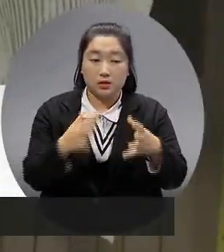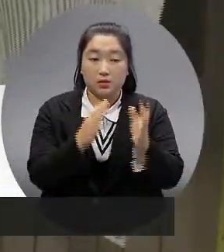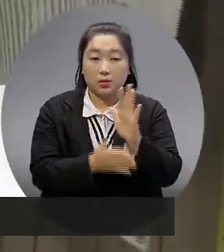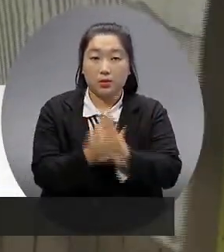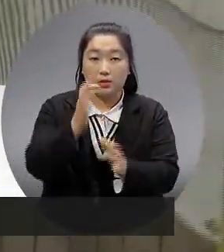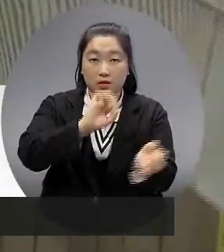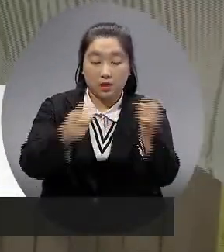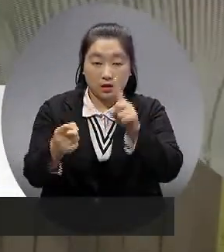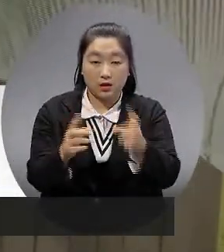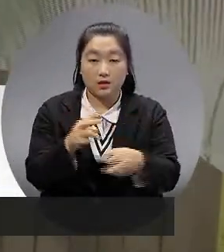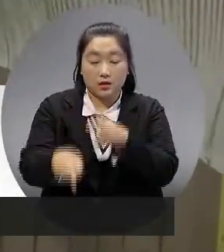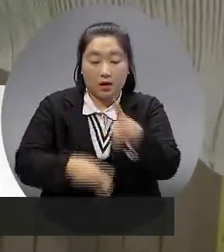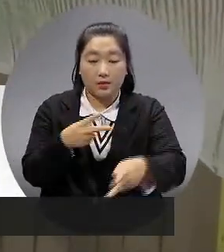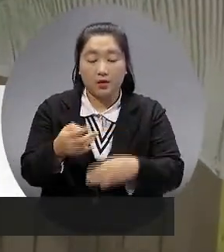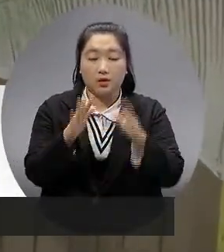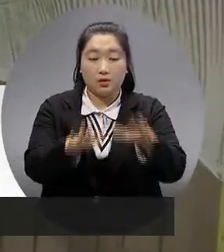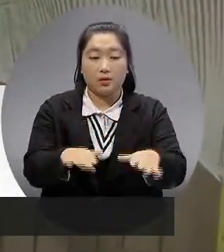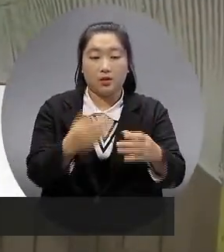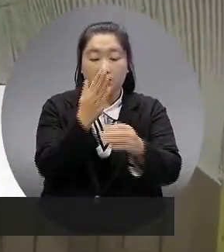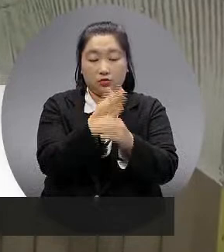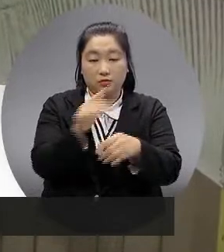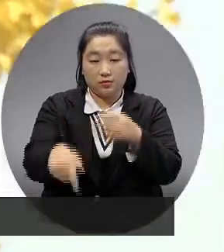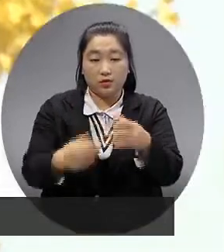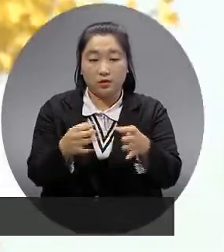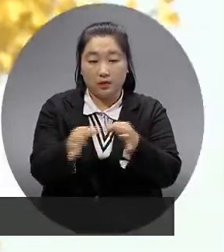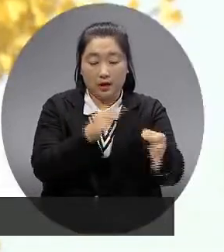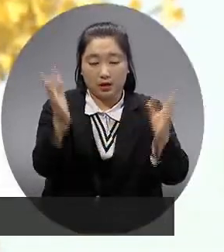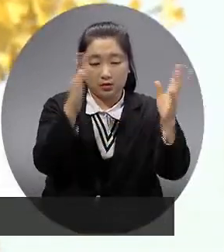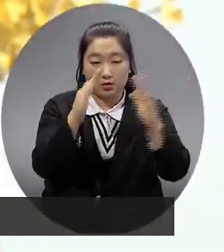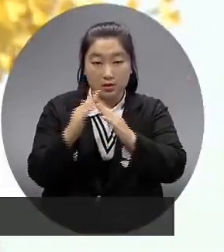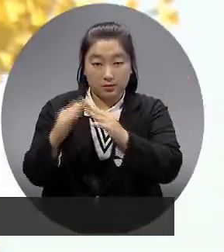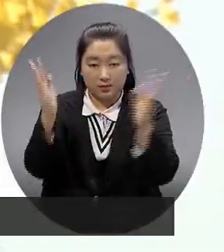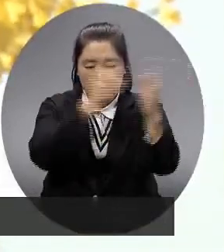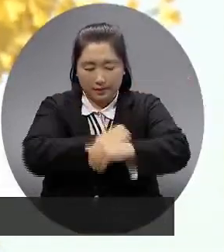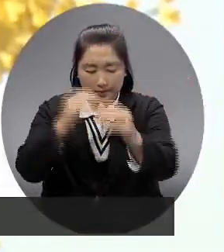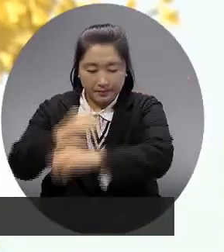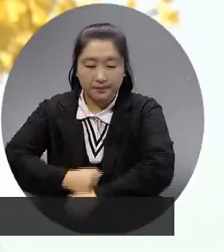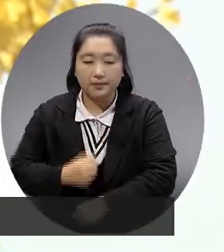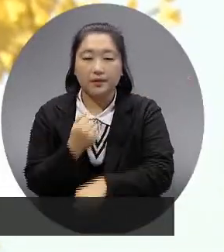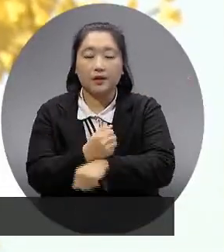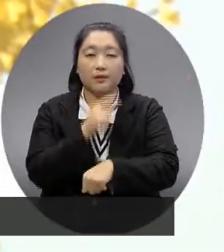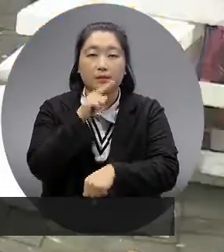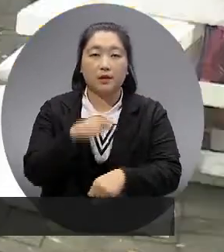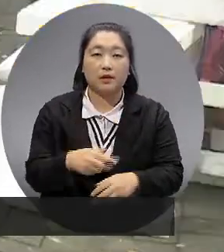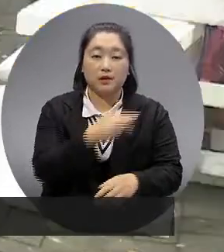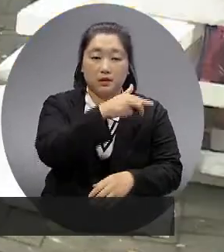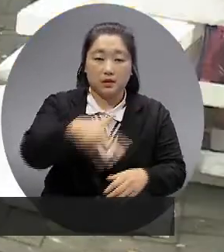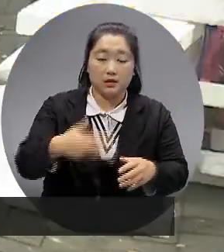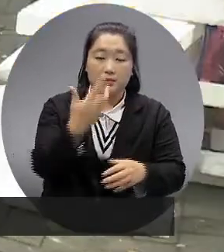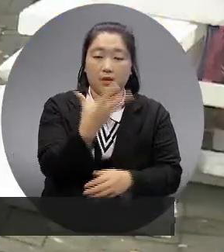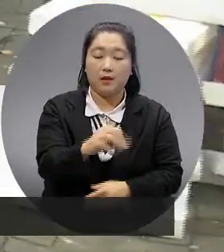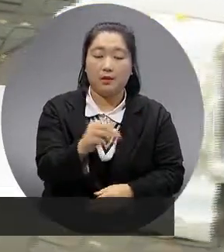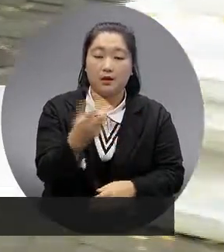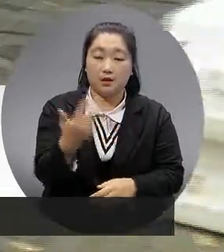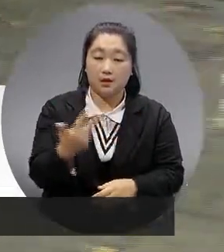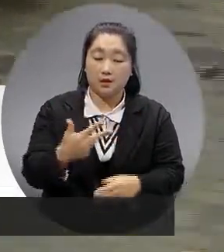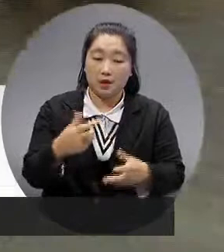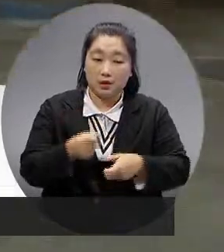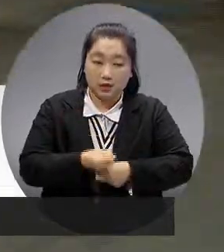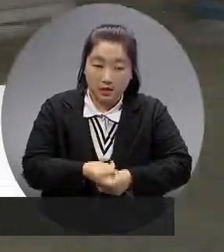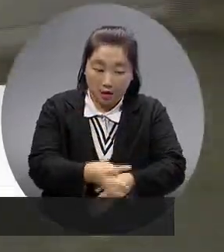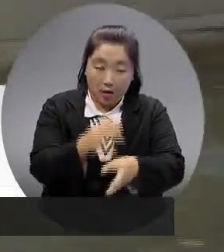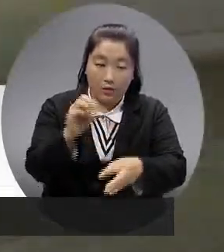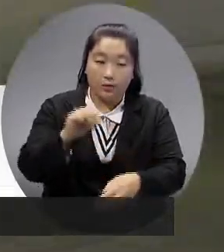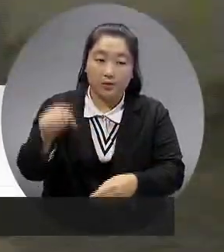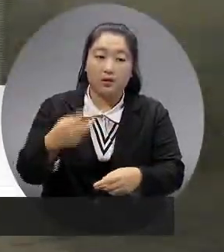위해 이달 중순부터 상가와 주택 등을 철거한다고 밝혔습니다. 제천시는 8만 7천 제곱미터에